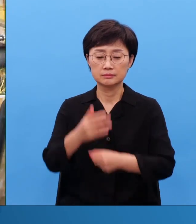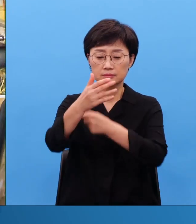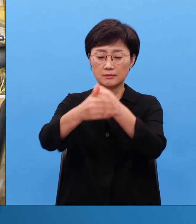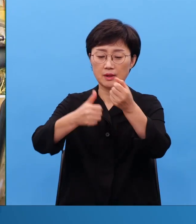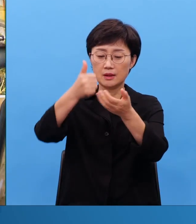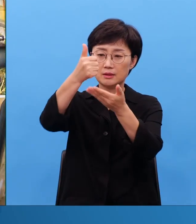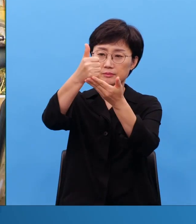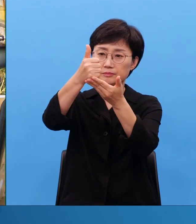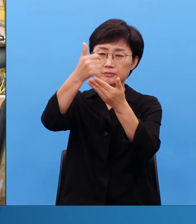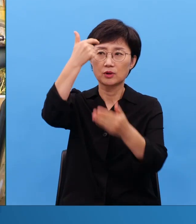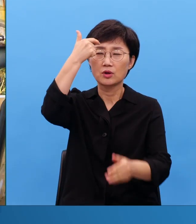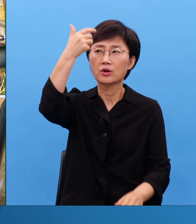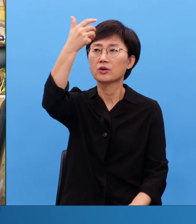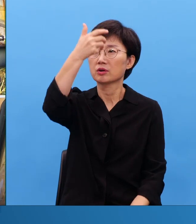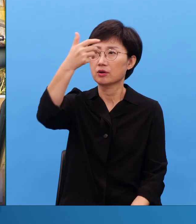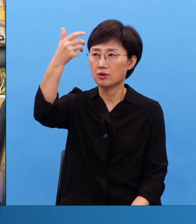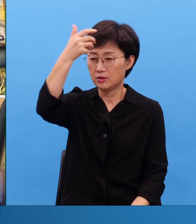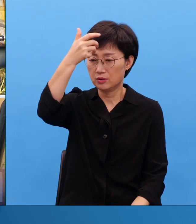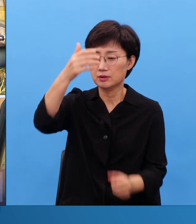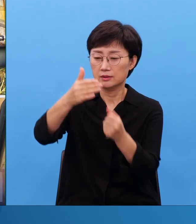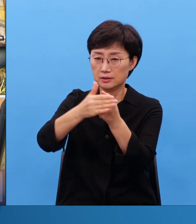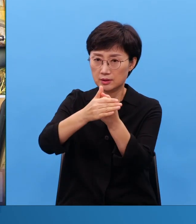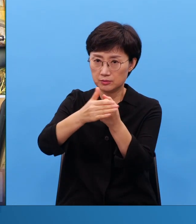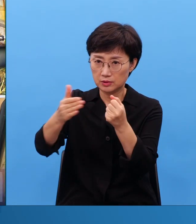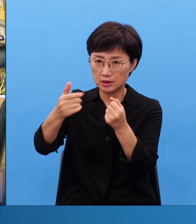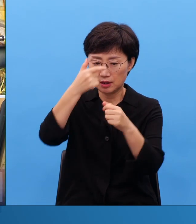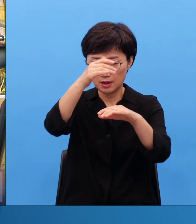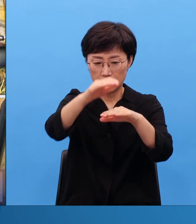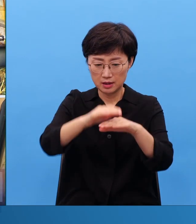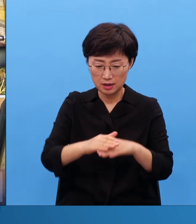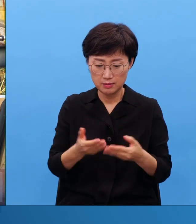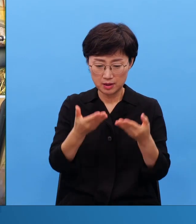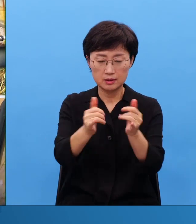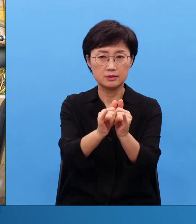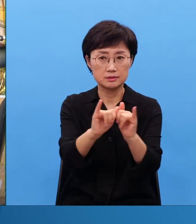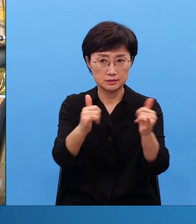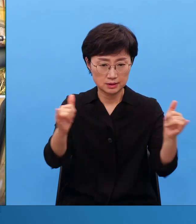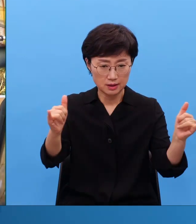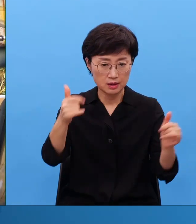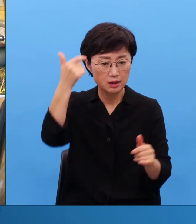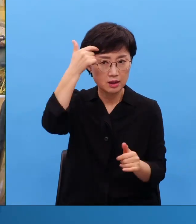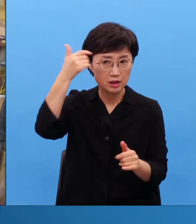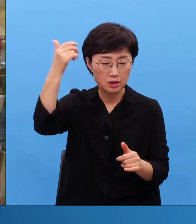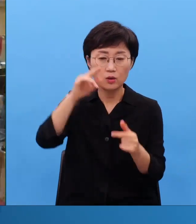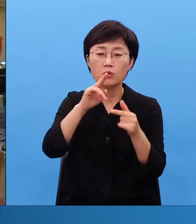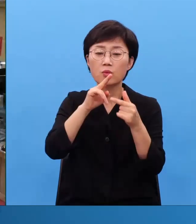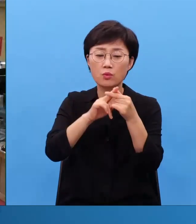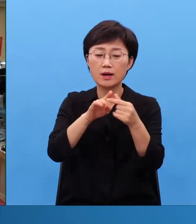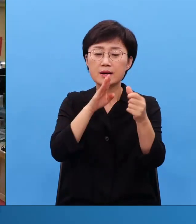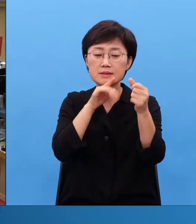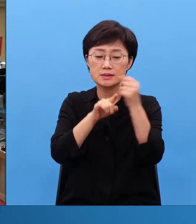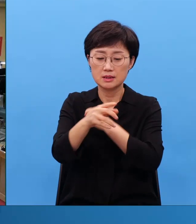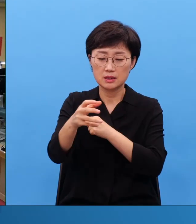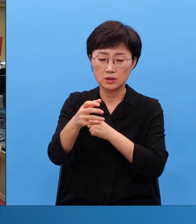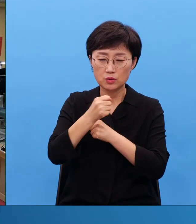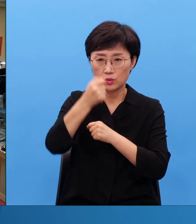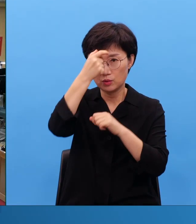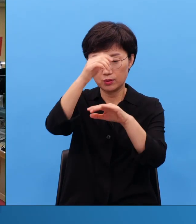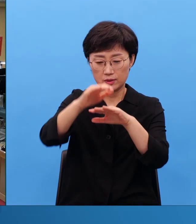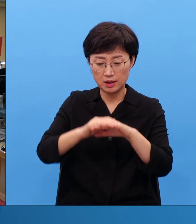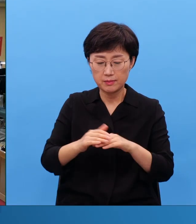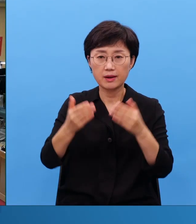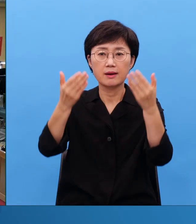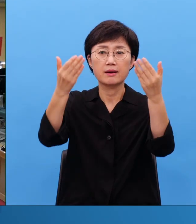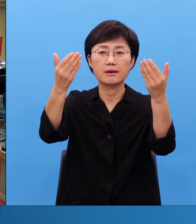하나님의 영이시니 예배한 자가 영과 진리로 예배할지니라. God is spirit, and his worshippers must worship in spirit and in truth.